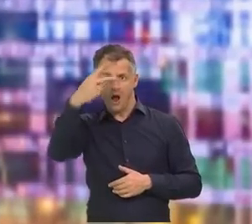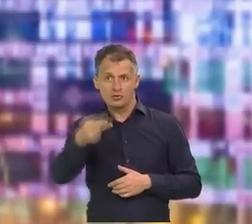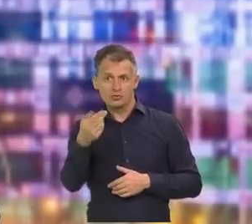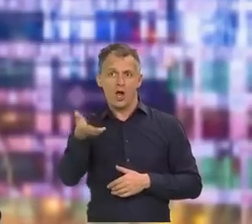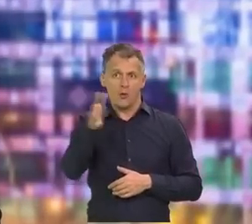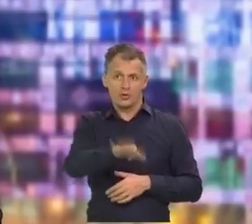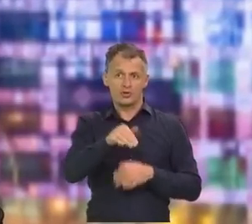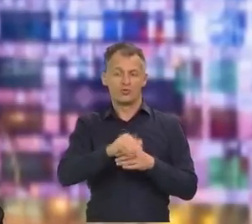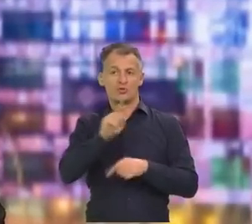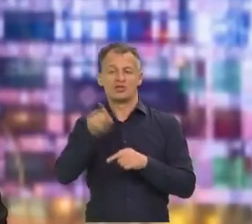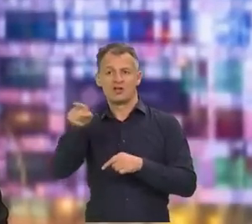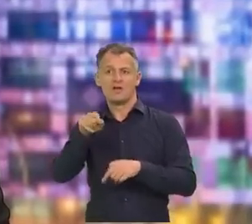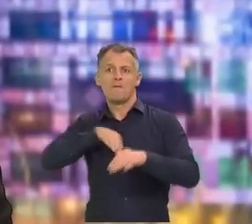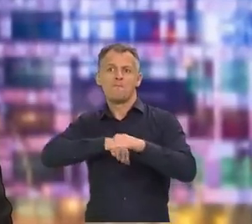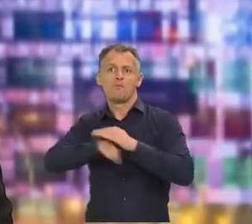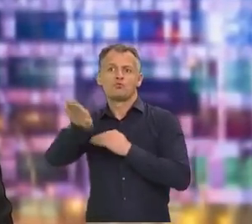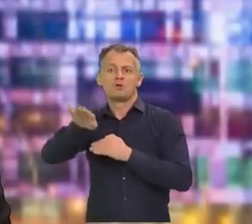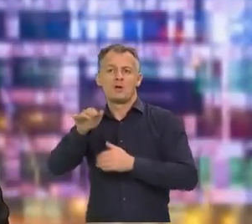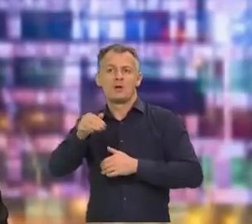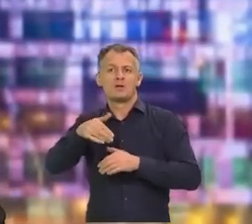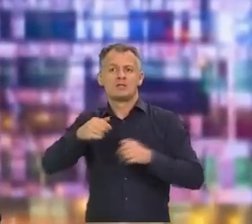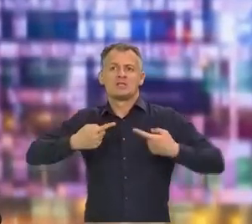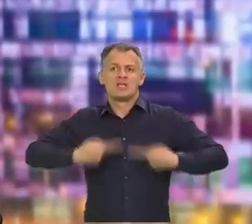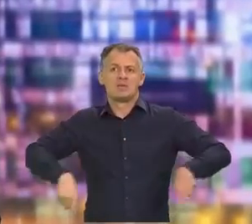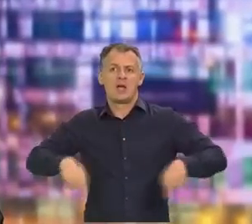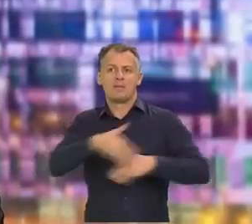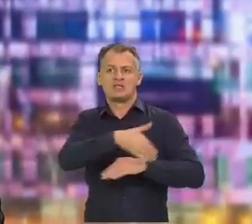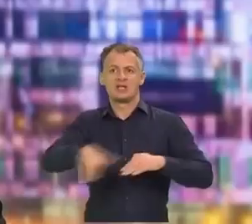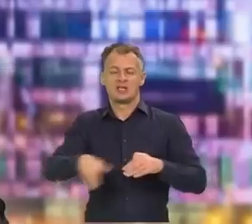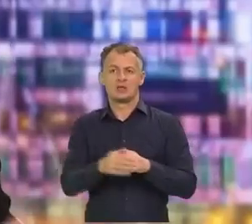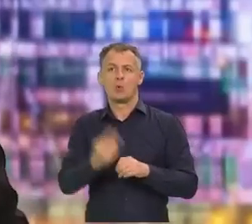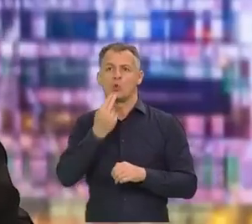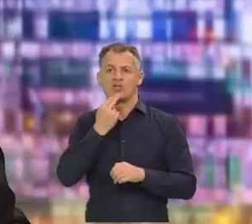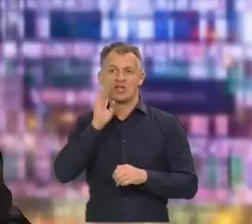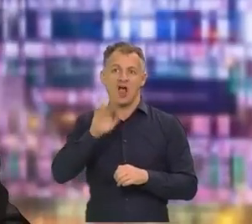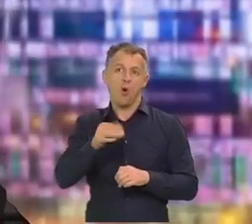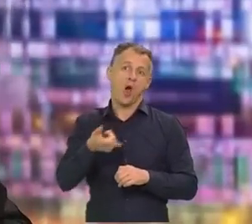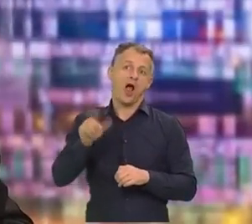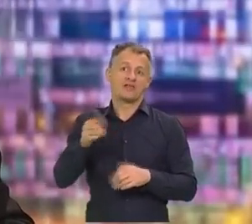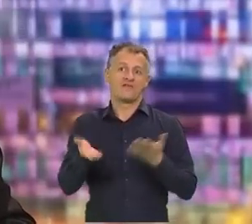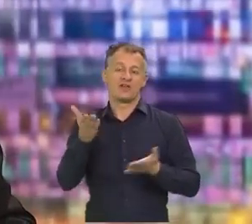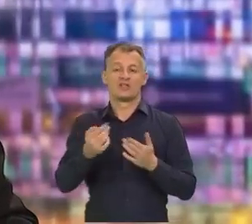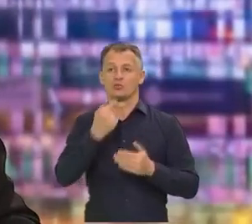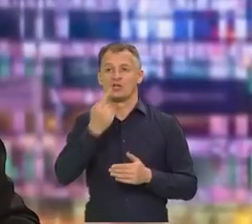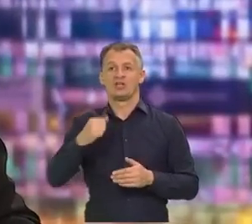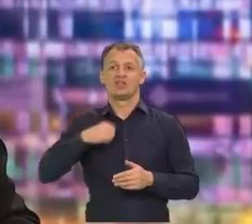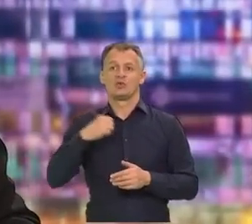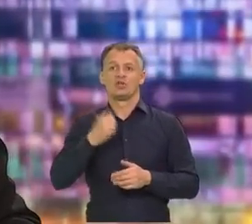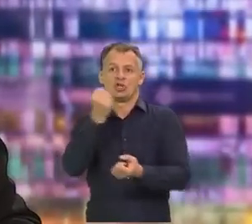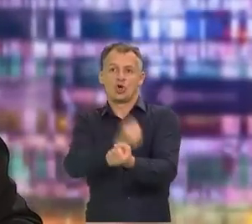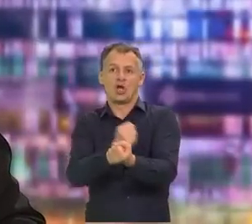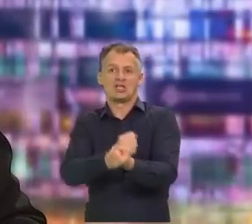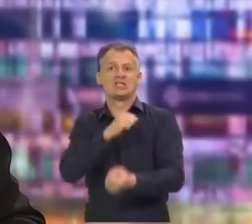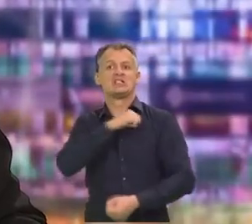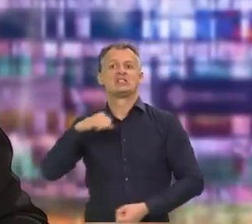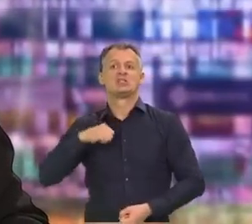surprins alergând dezbrăcat pe stradă și lovindu-se de mașini. Polițiștii au însă o altă variantă. Spun că tânărul era drogat și că s-ar fi rănit